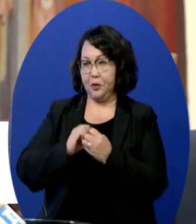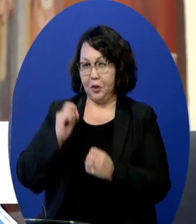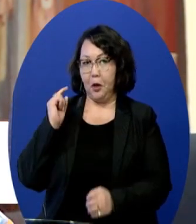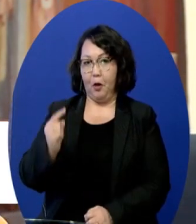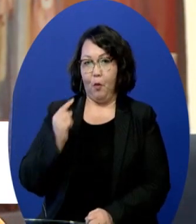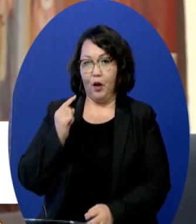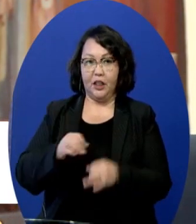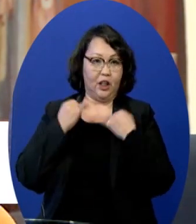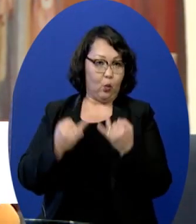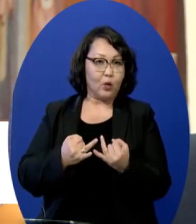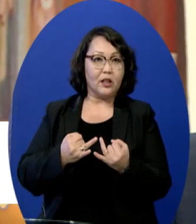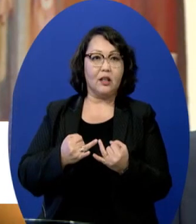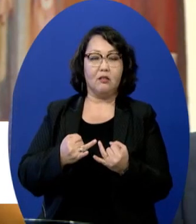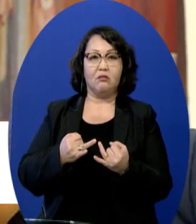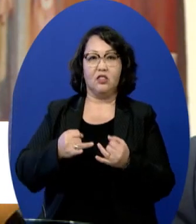хурлын зөвшөөрөлгүйгээр